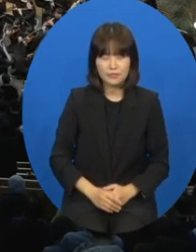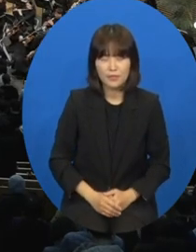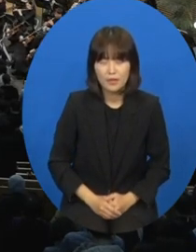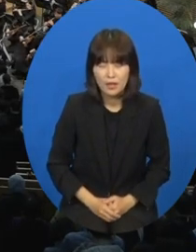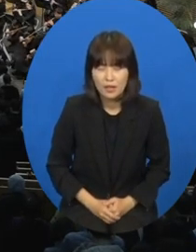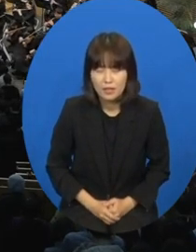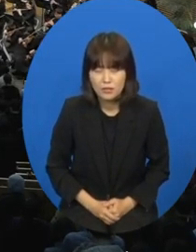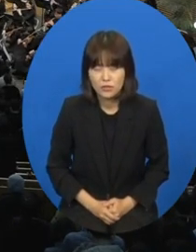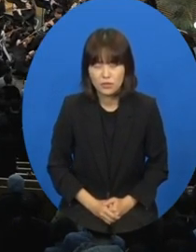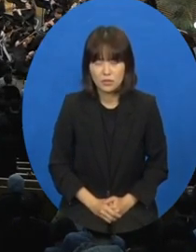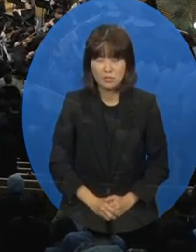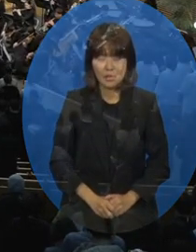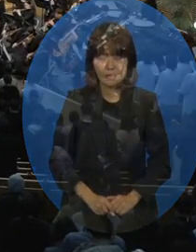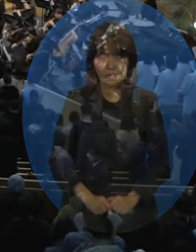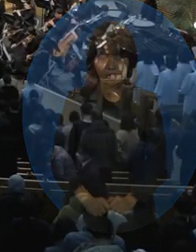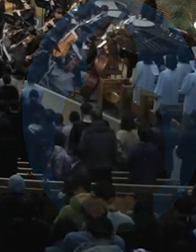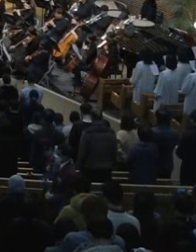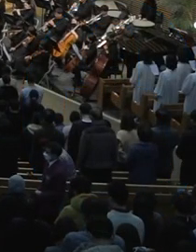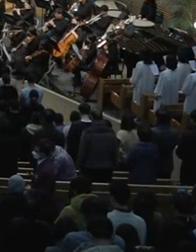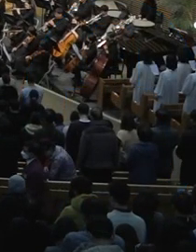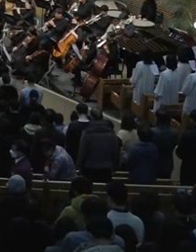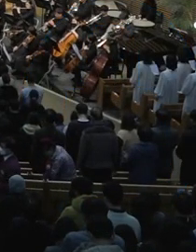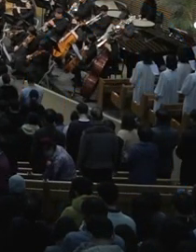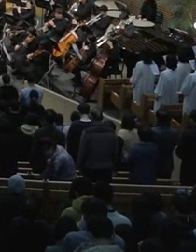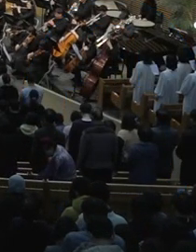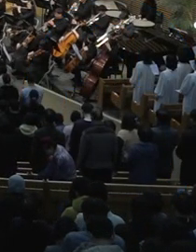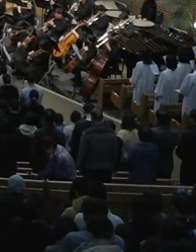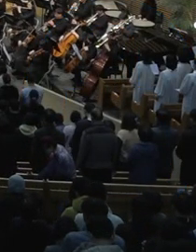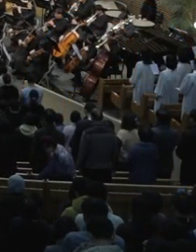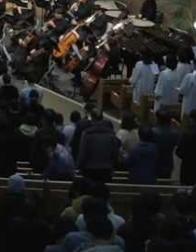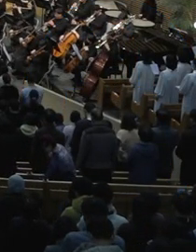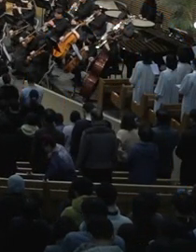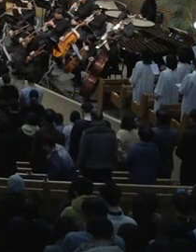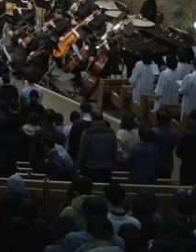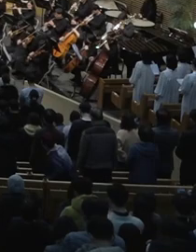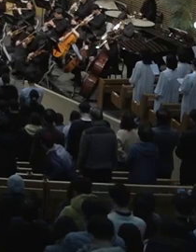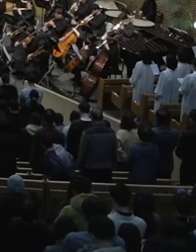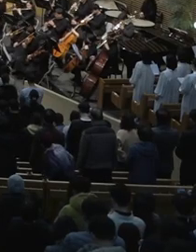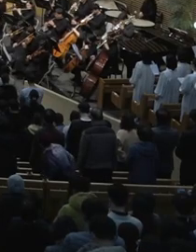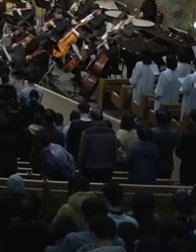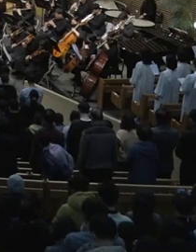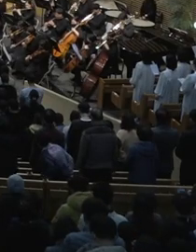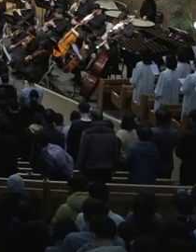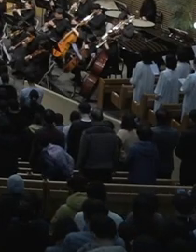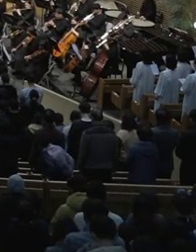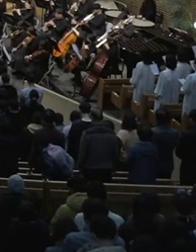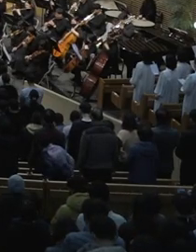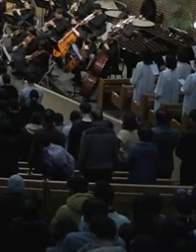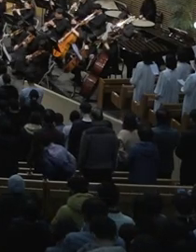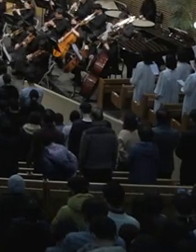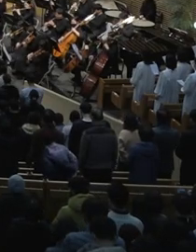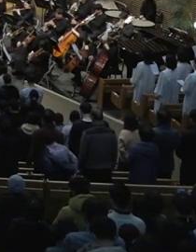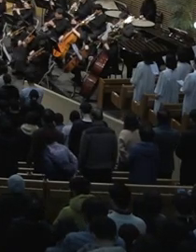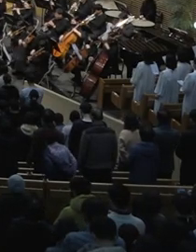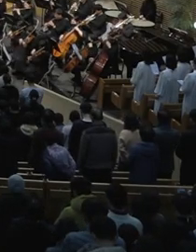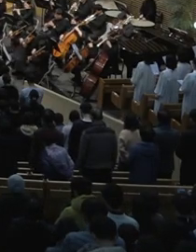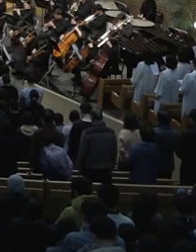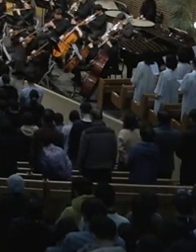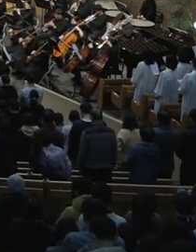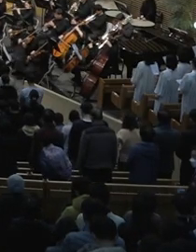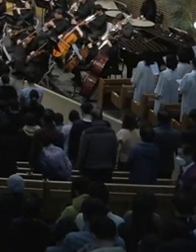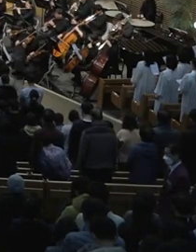하나님, 놀라우신 하나님 은혜와 하나님 역사를 인해 감사합니다. 하나님의 크신 은혜와 하나님의 역사를 인하여